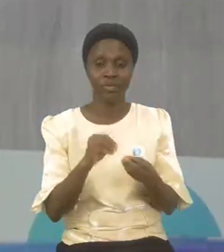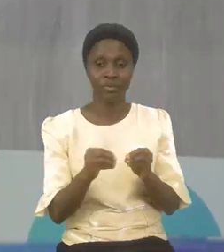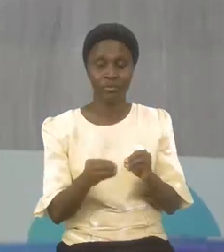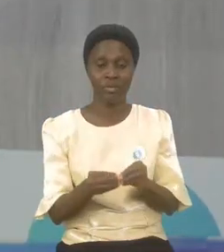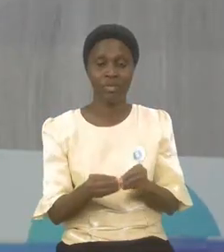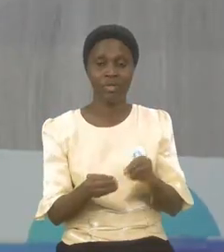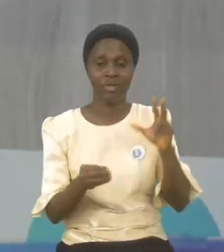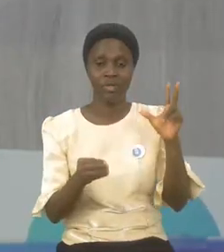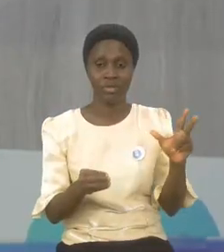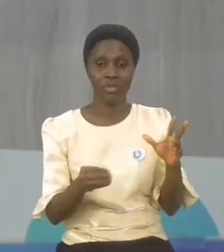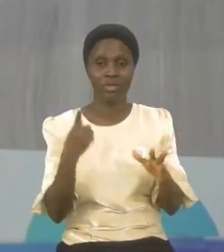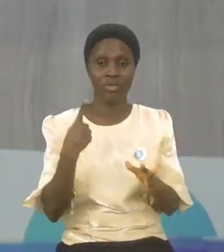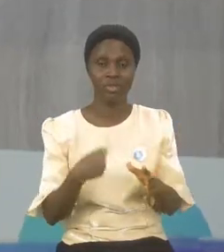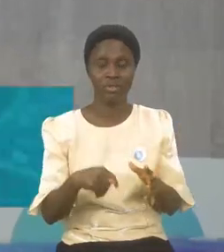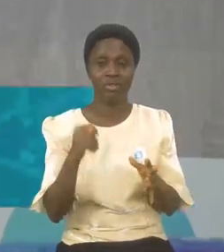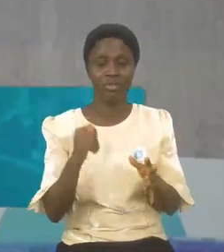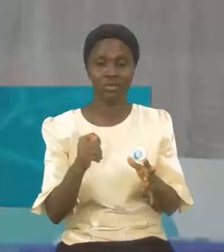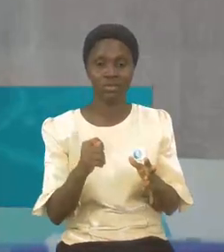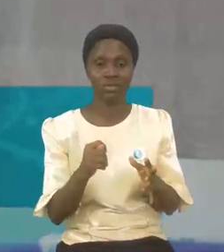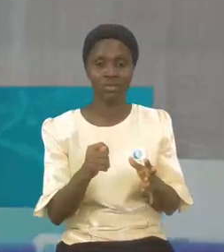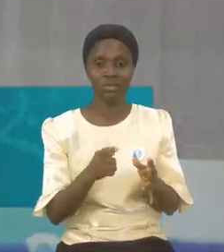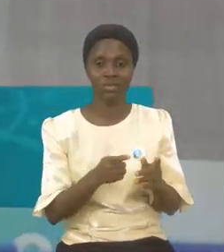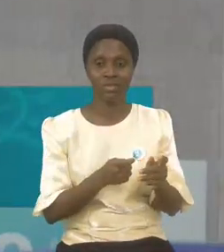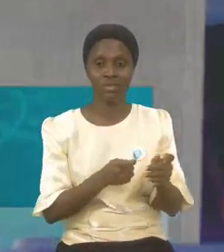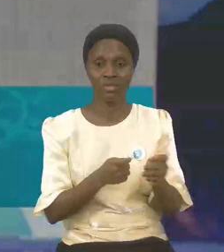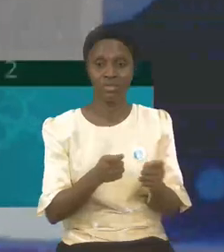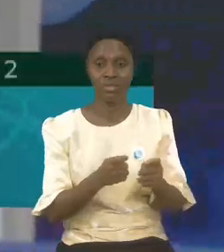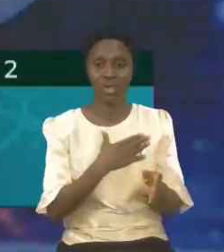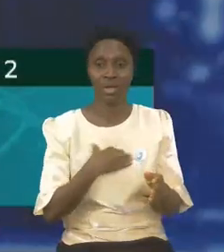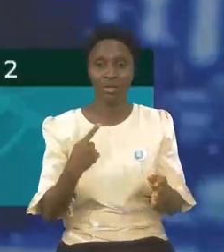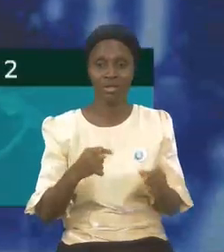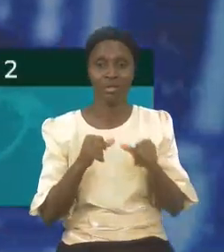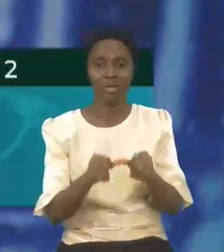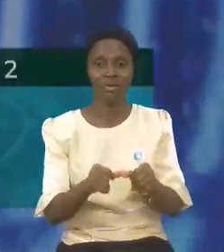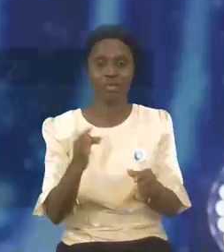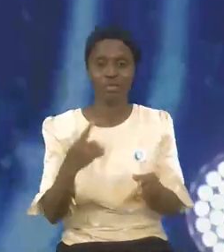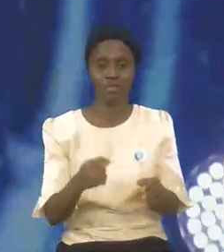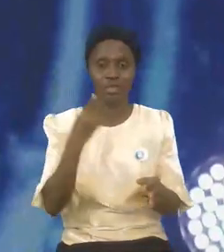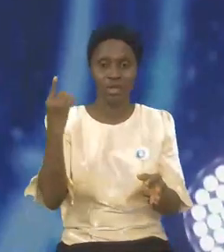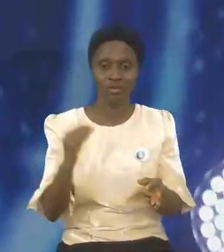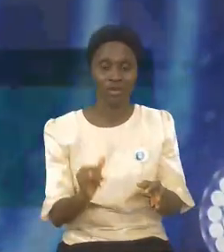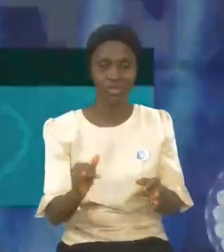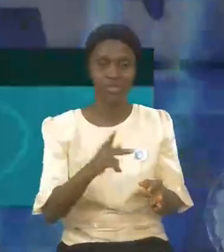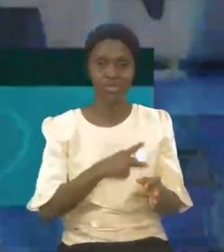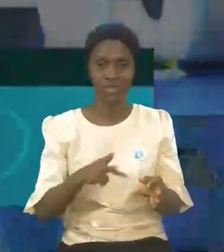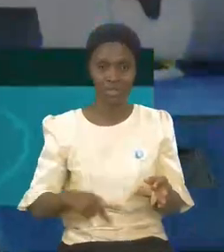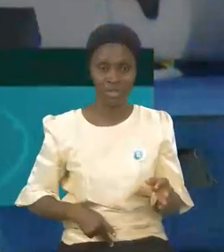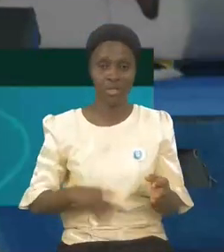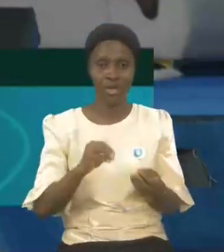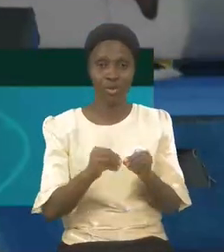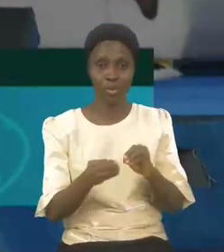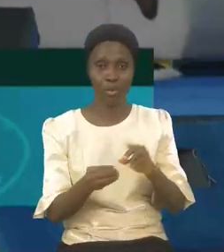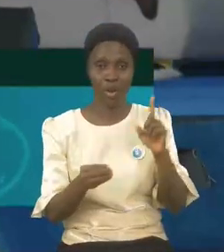la perdition des rois terrestres. 3, la prééminence et la permanence du